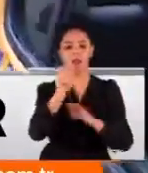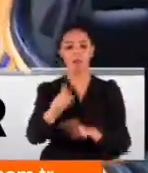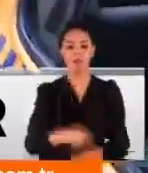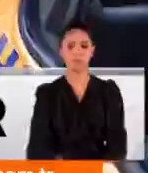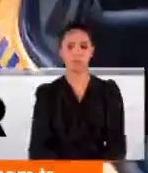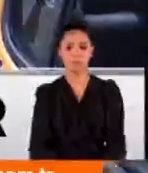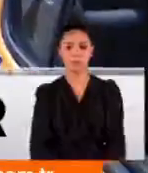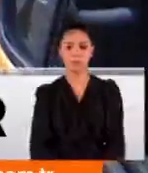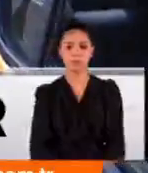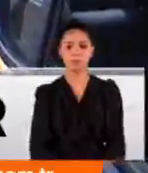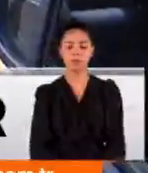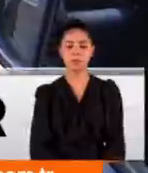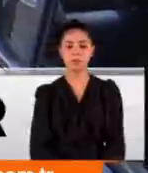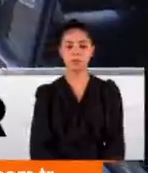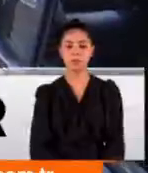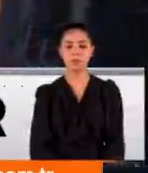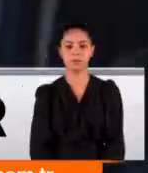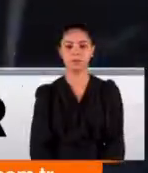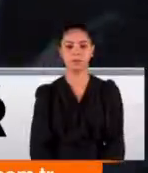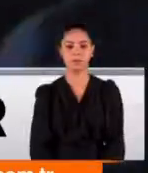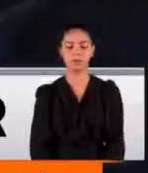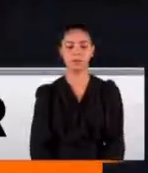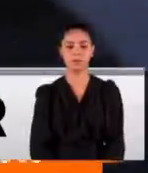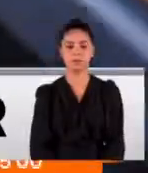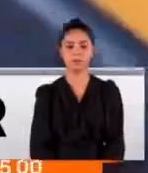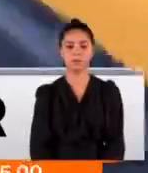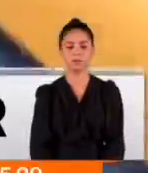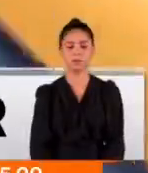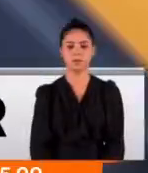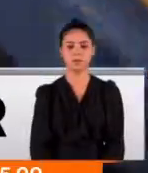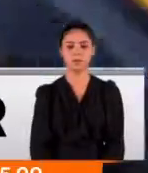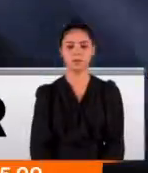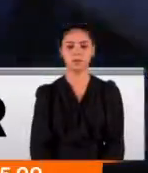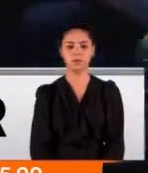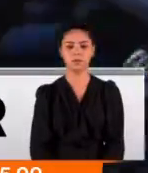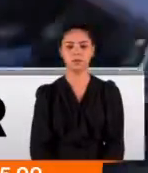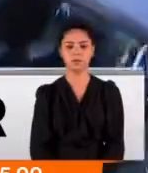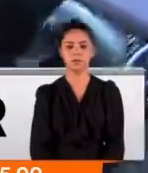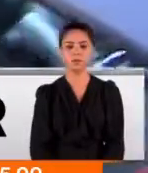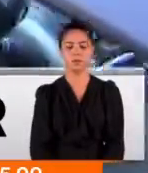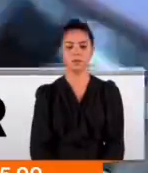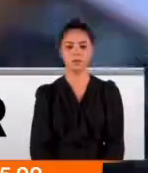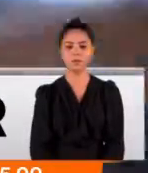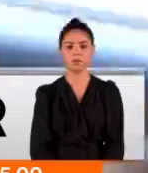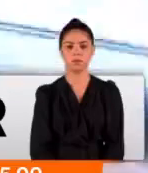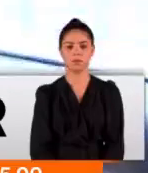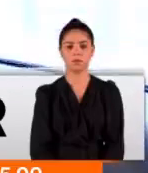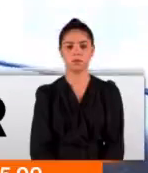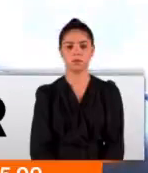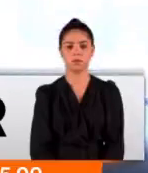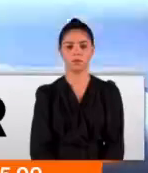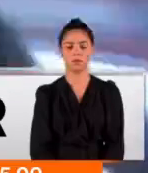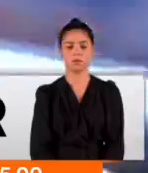in Taksim. Place is Taksim. Yes. Hanımefendi nereye gidiyormuş? Taksim dedi bana. Otelin ismini söyledim de